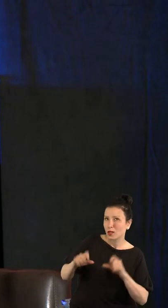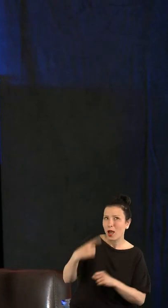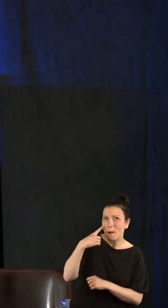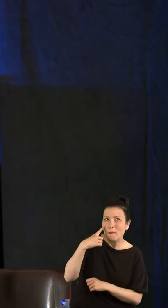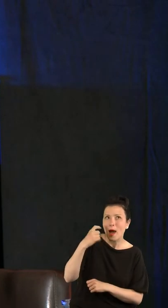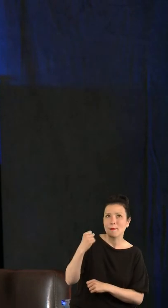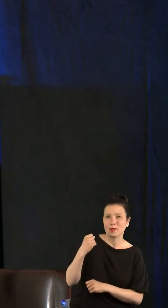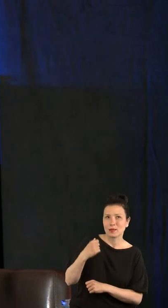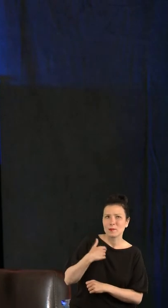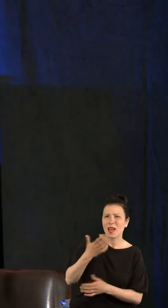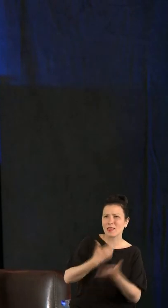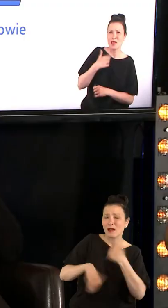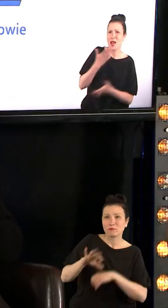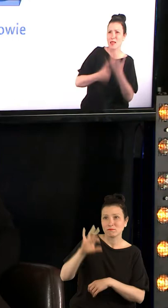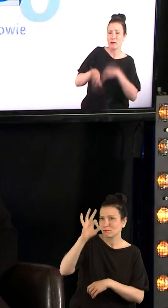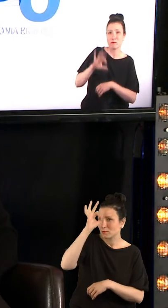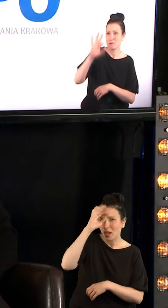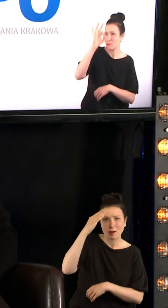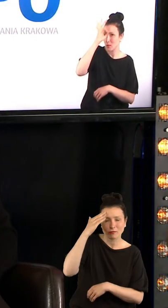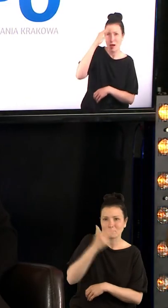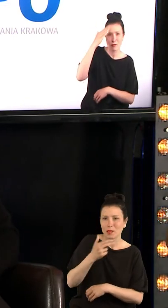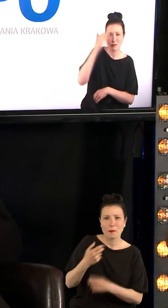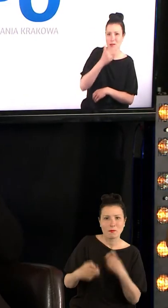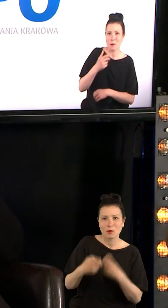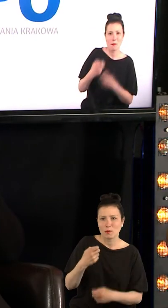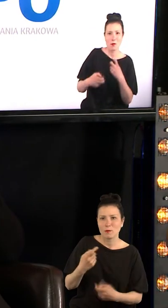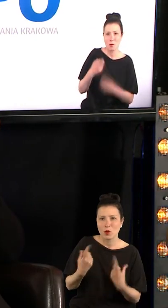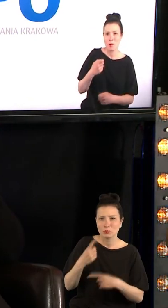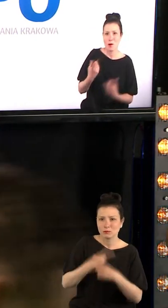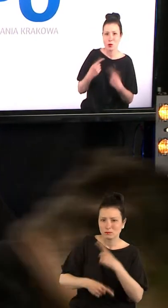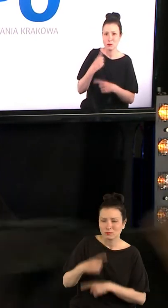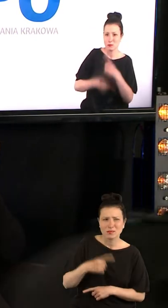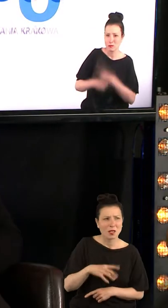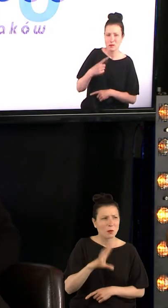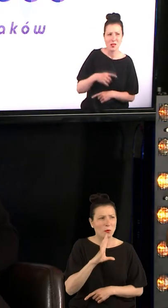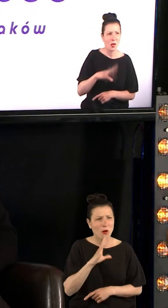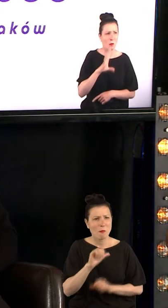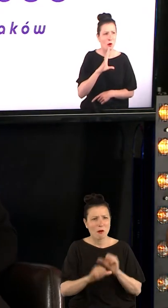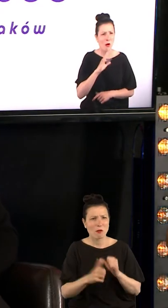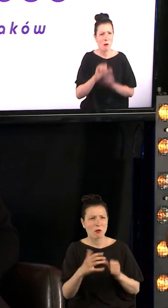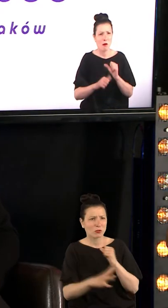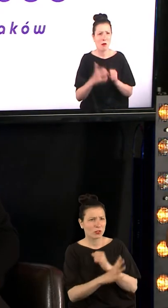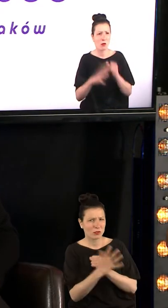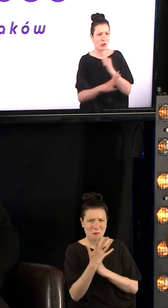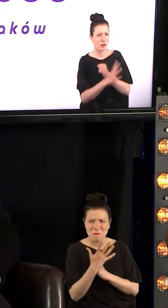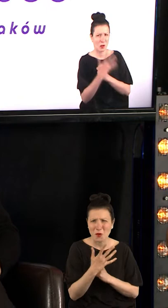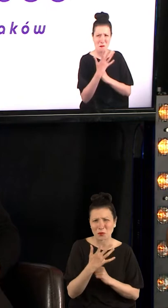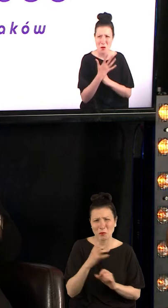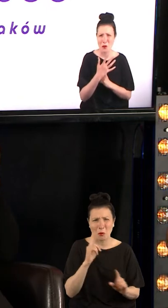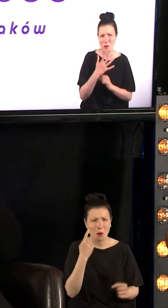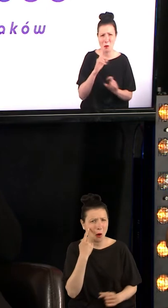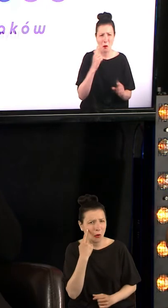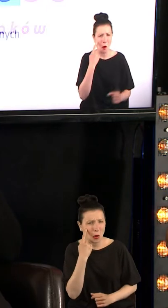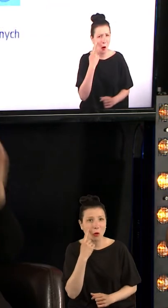w ogóle nie miałam zielonego pojęcia o problemach osób z niepełnosprawnością. Bo to musiał być rok 95, tak, albo jakoś coś koło tego,